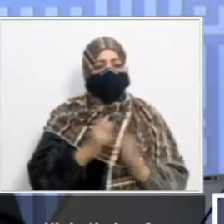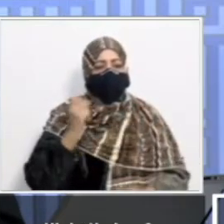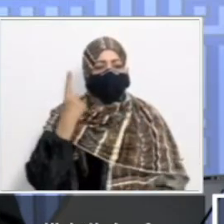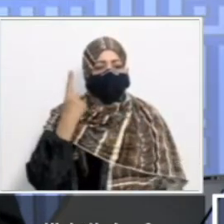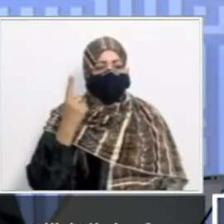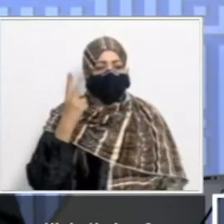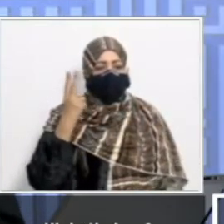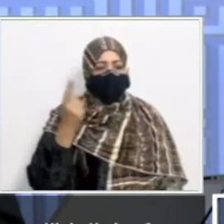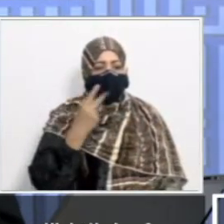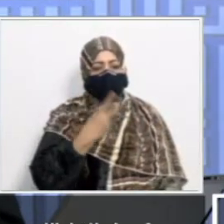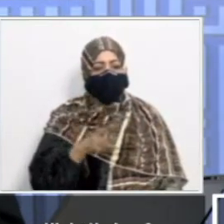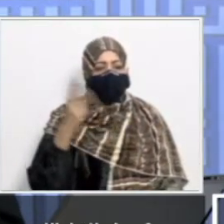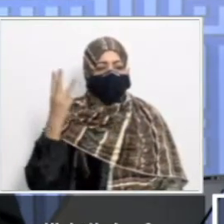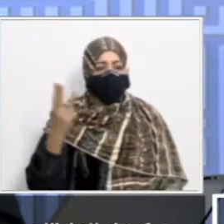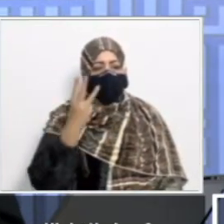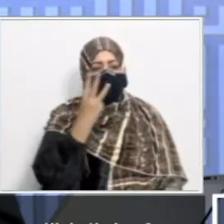021-33-47-401،